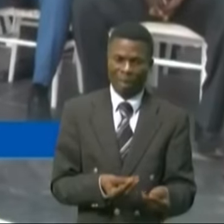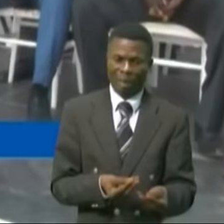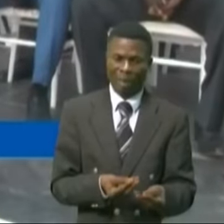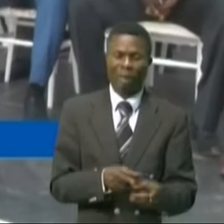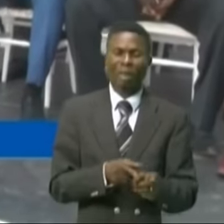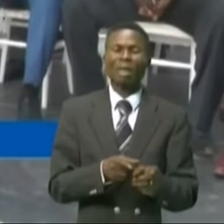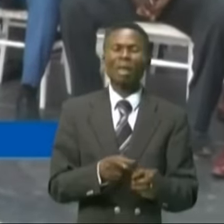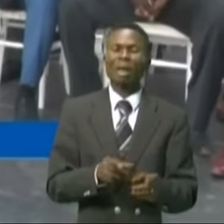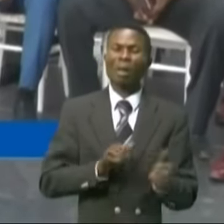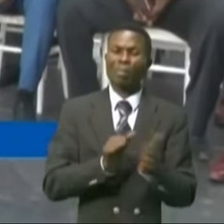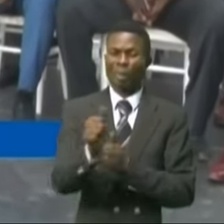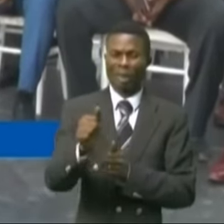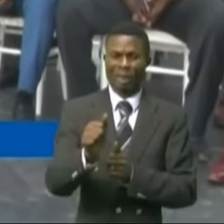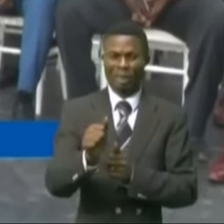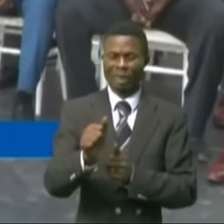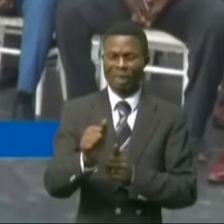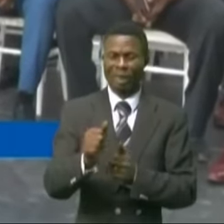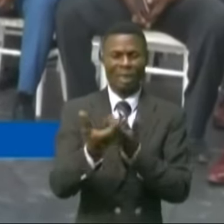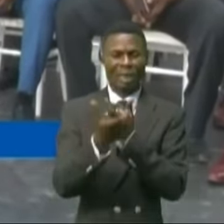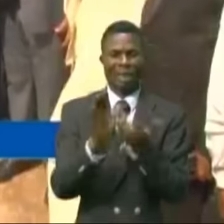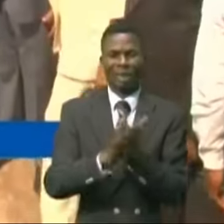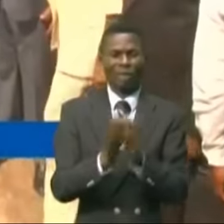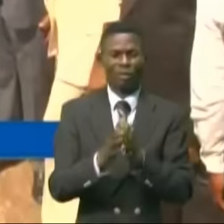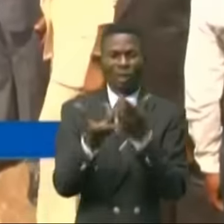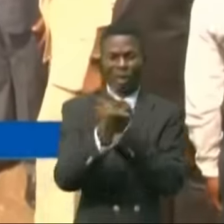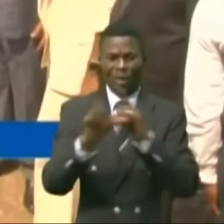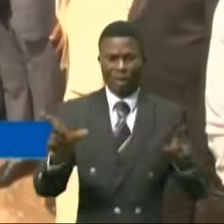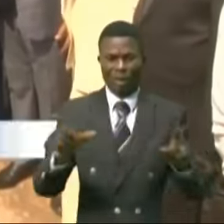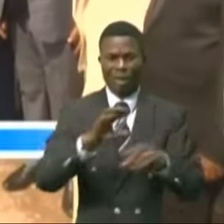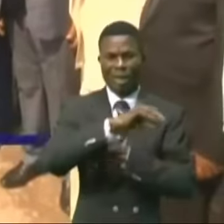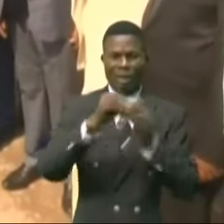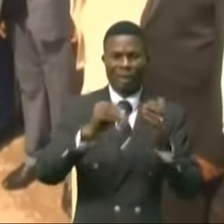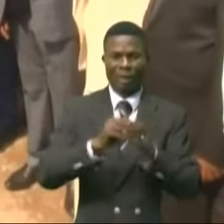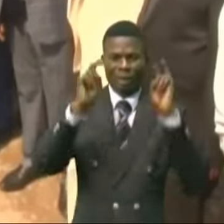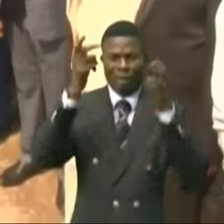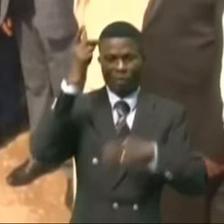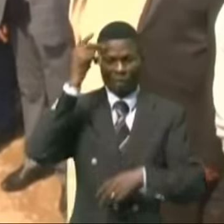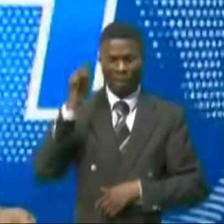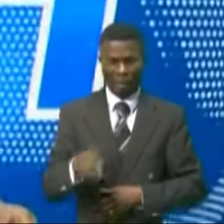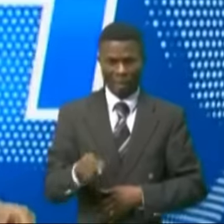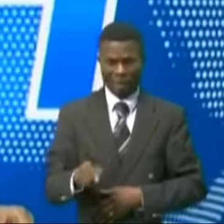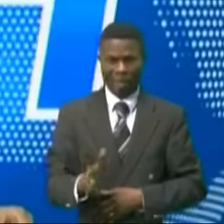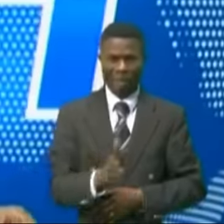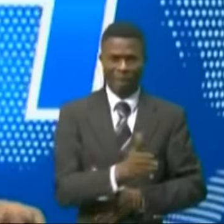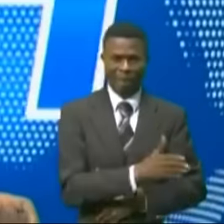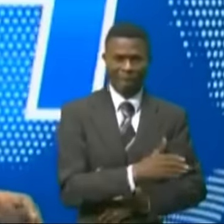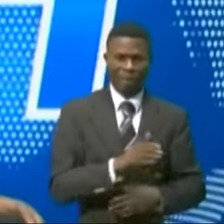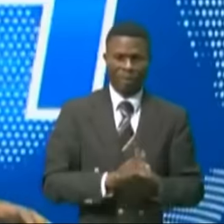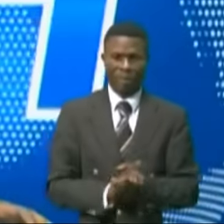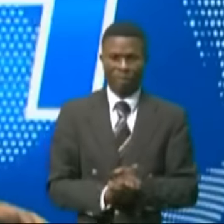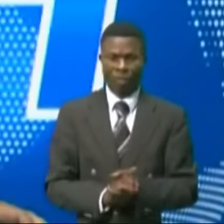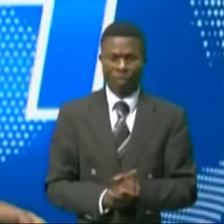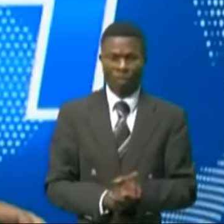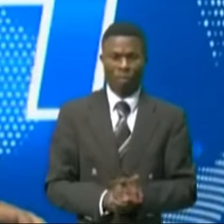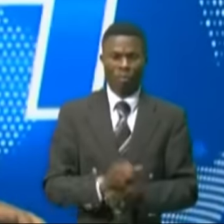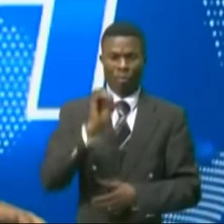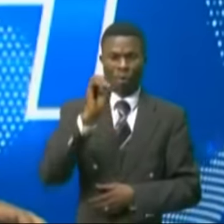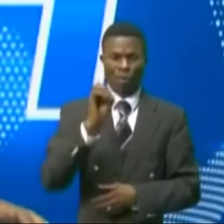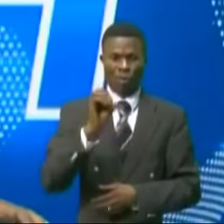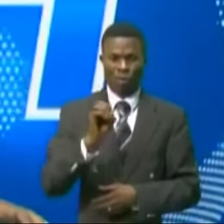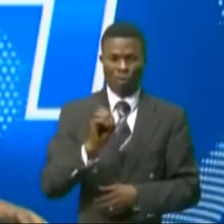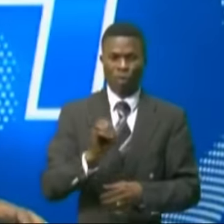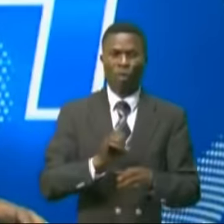fluidité de la circulation au centre-ville de Kinshasa. À l'Office de gestion des